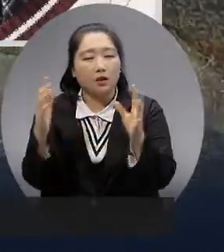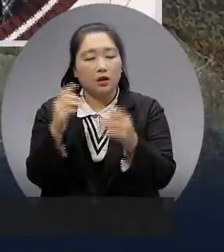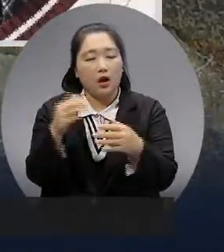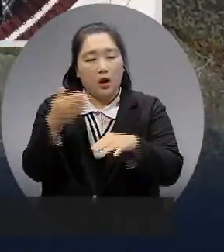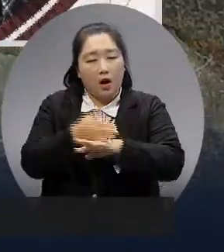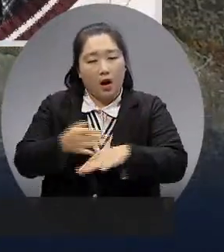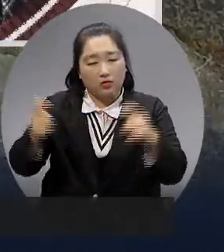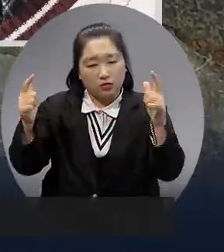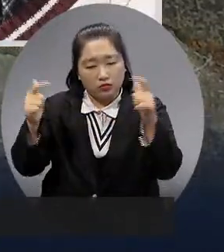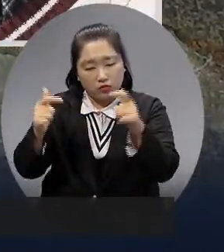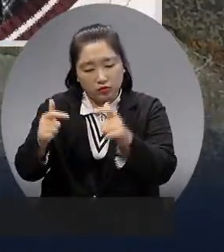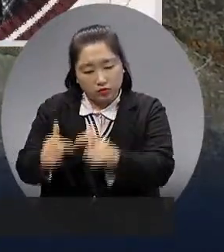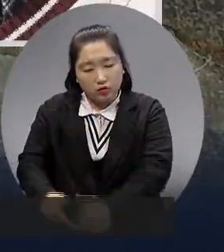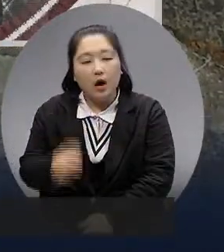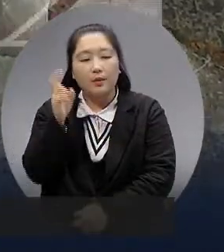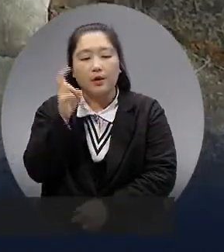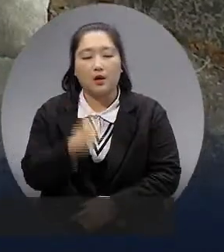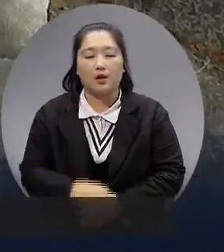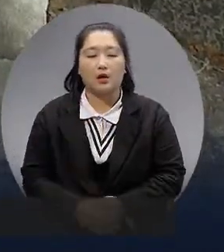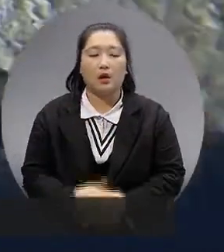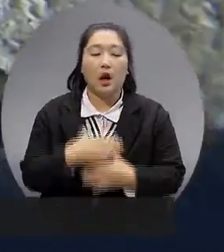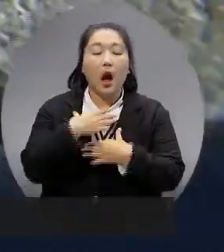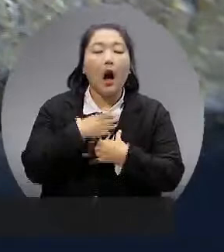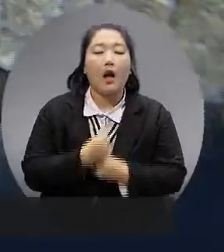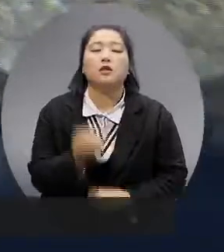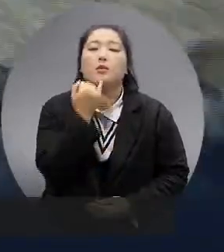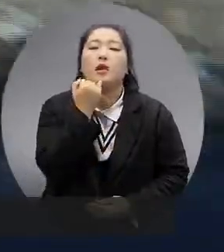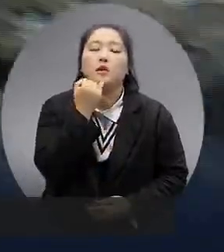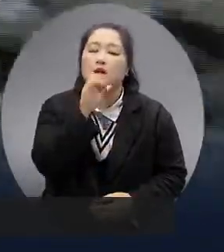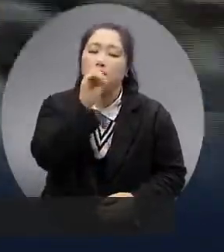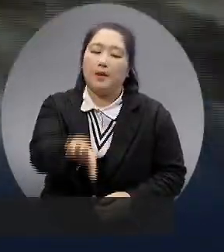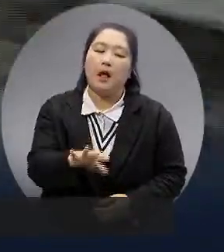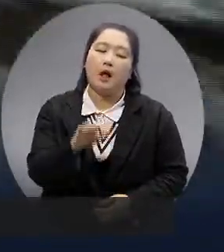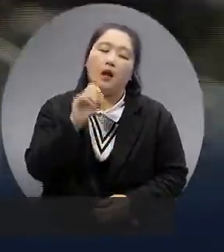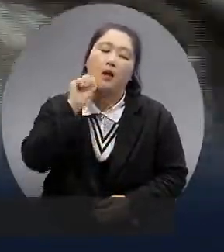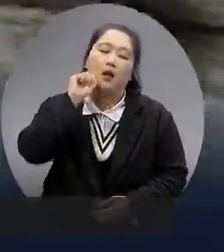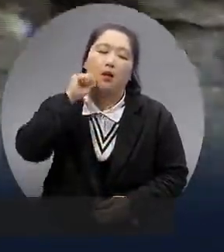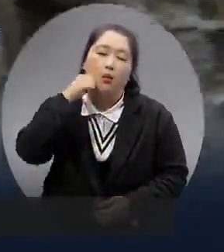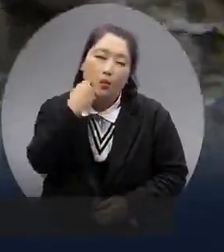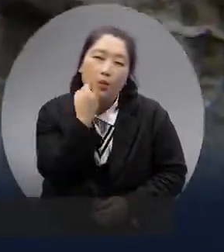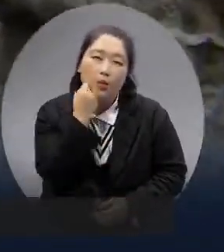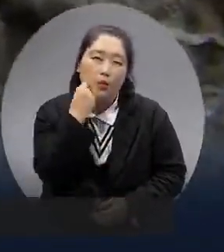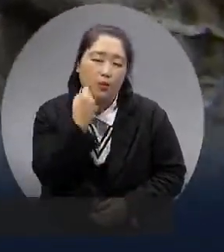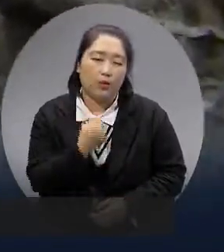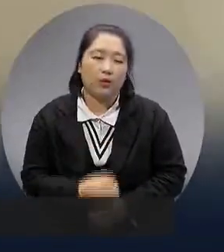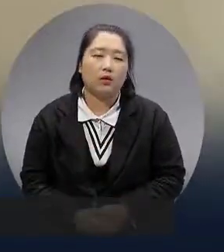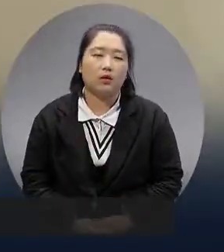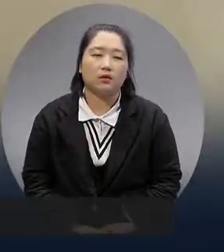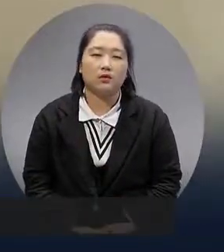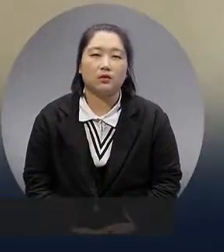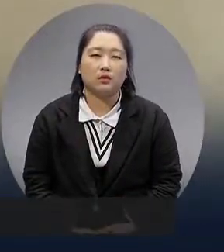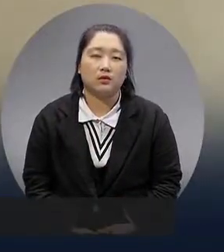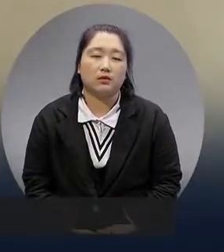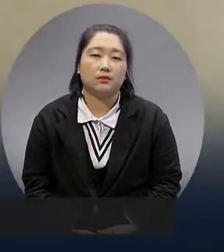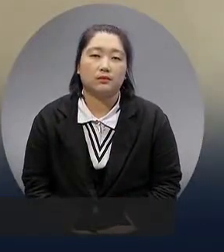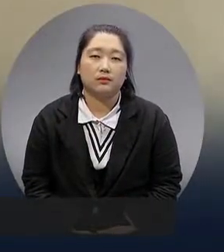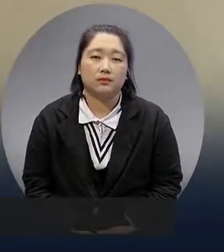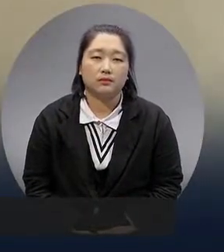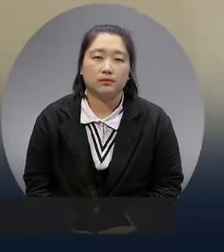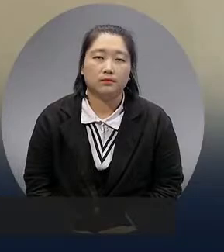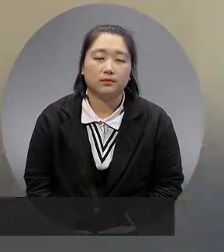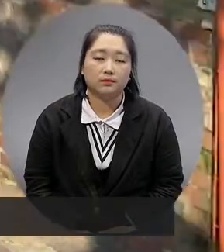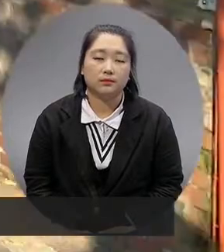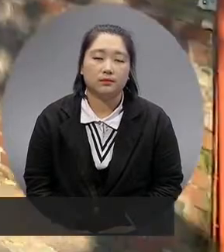줄어드는 현상으로 아마 그런 현상을 보일 겁니다. 이때 이제 안심을 해도 된다. 이러기에는 조금 아직 기간적으로는 조금 짧은 것